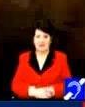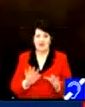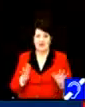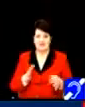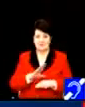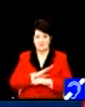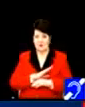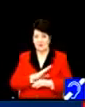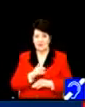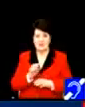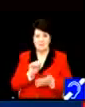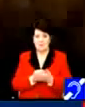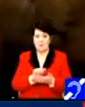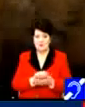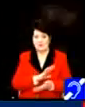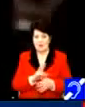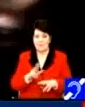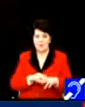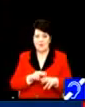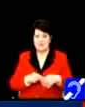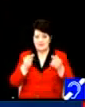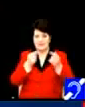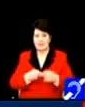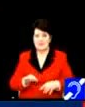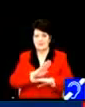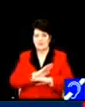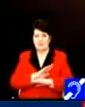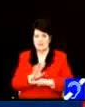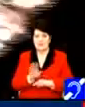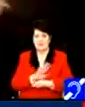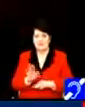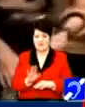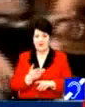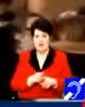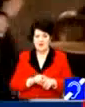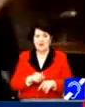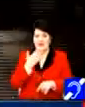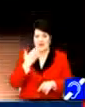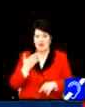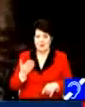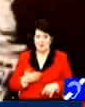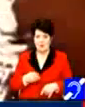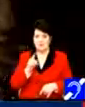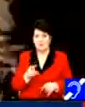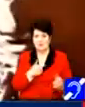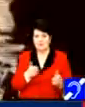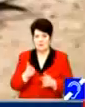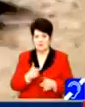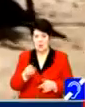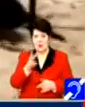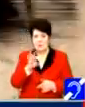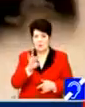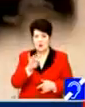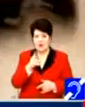Cauzele morții nu au fost date publicității. Poliția a precizat că decesul nu este tratat ca fiind suspect, iar un raport este în curs de pregătire pentru morgă.